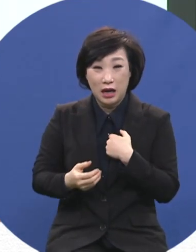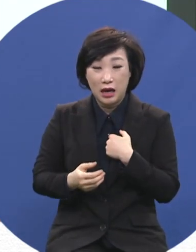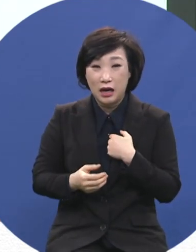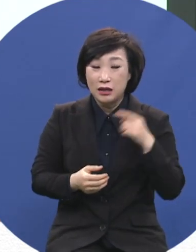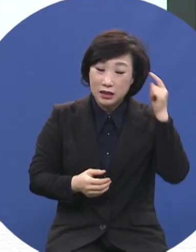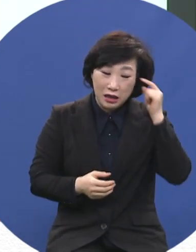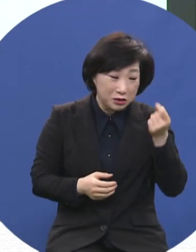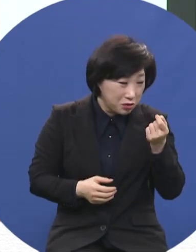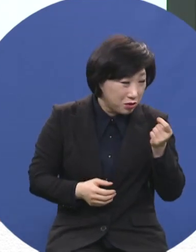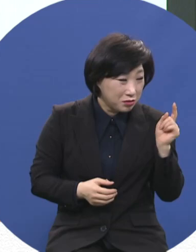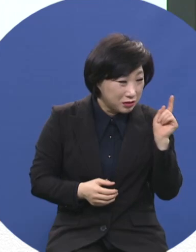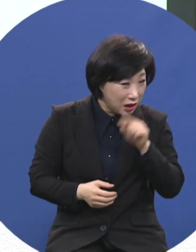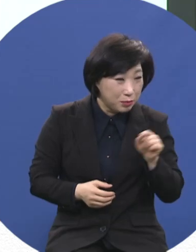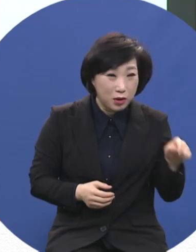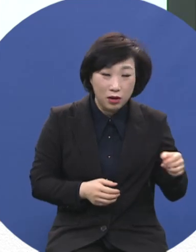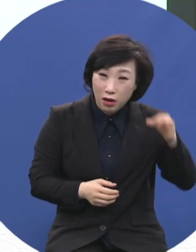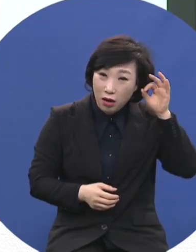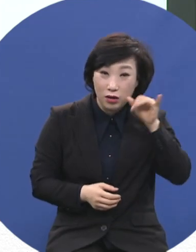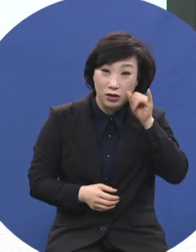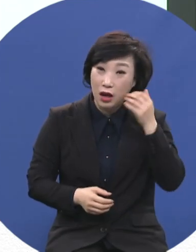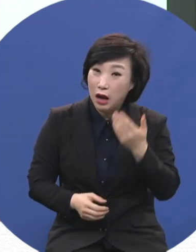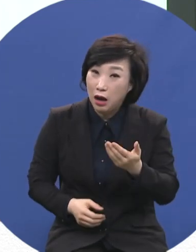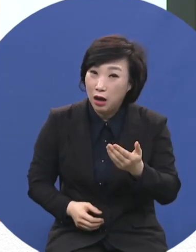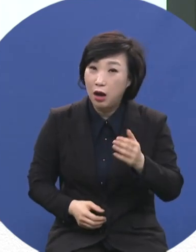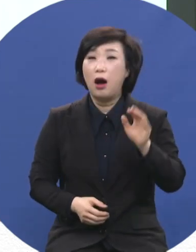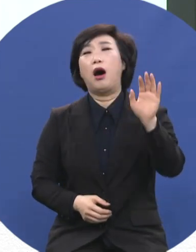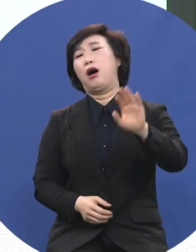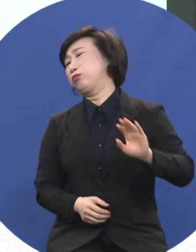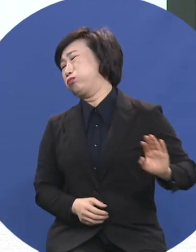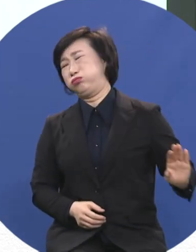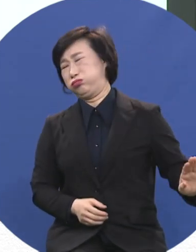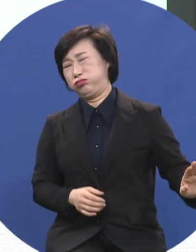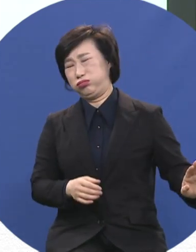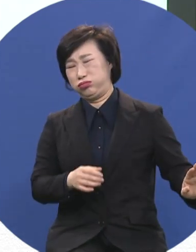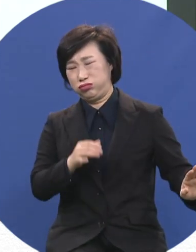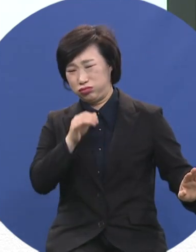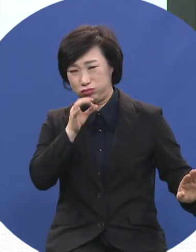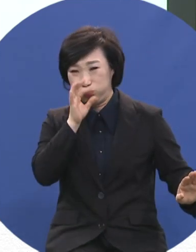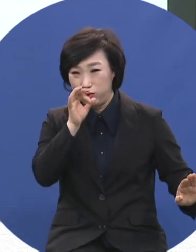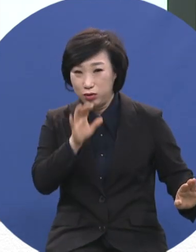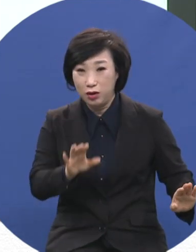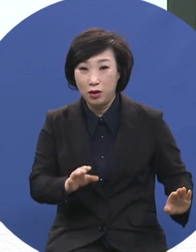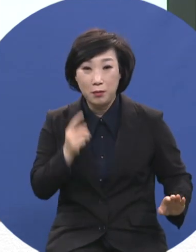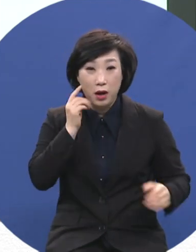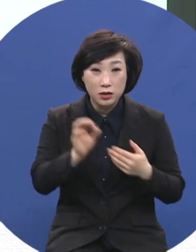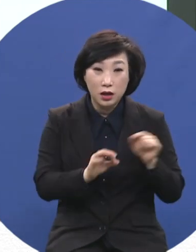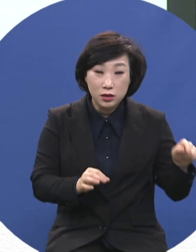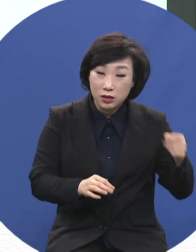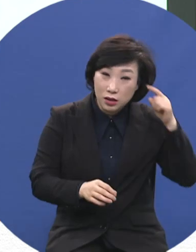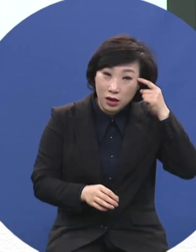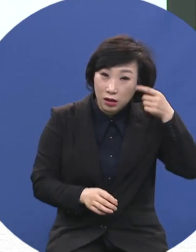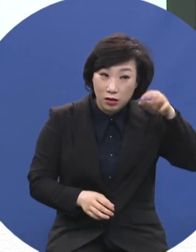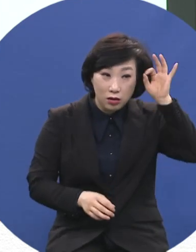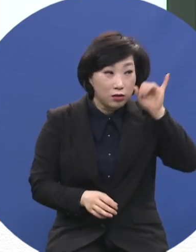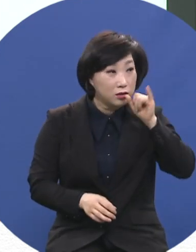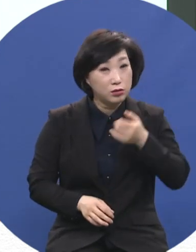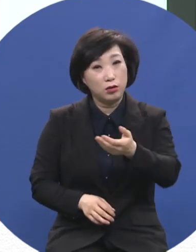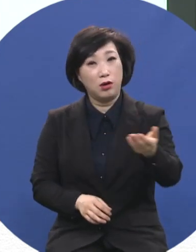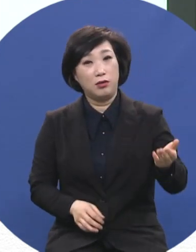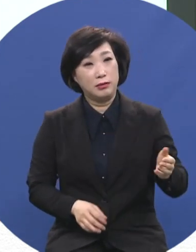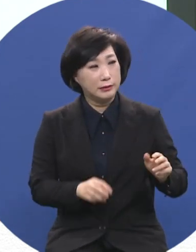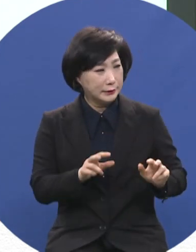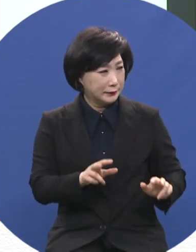생각이 터럭만큼이라도 떠오르냐? 만약에 그런 생각이 떠오른다면